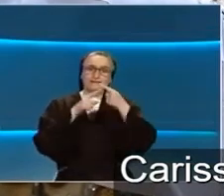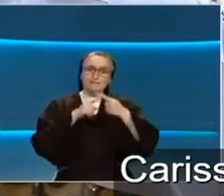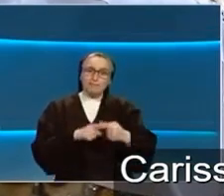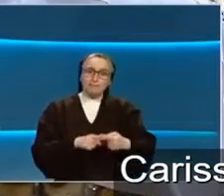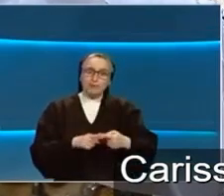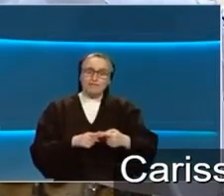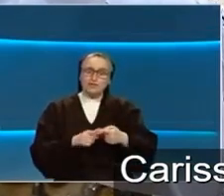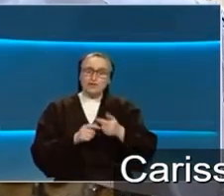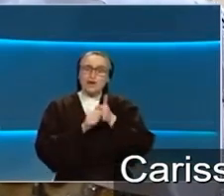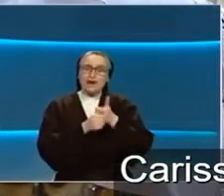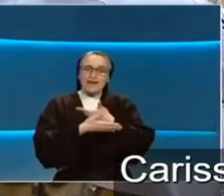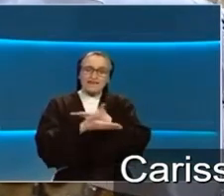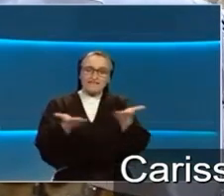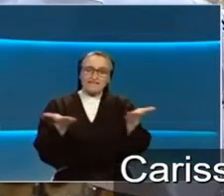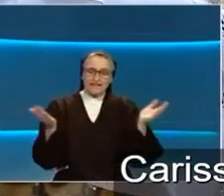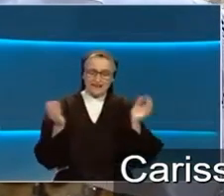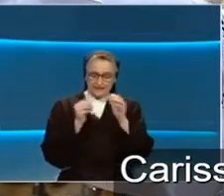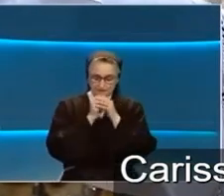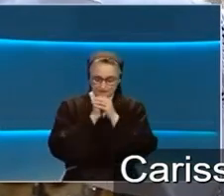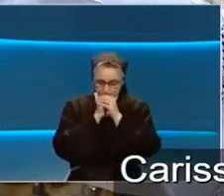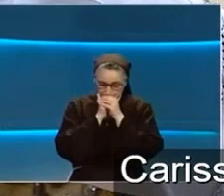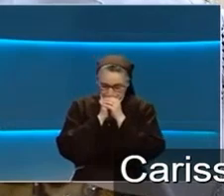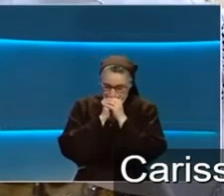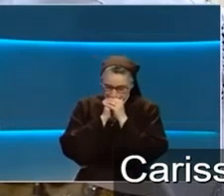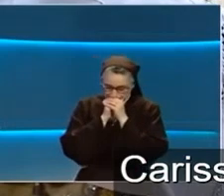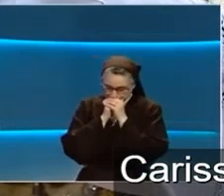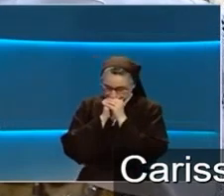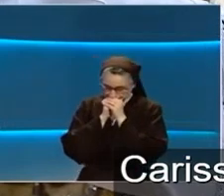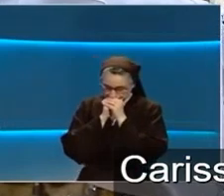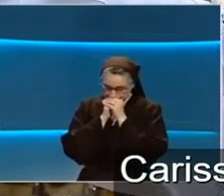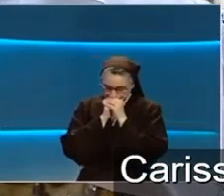vostra professione di fede.